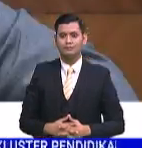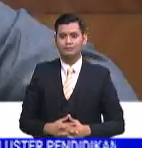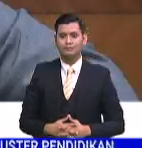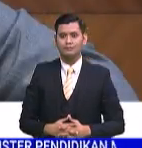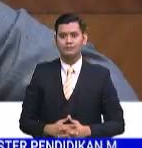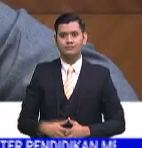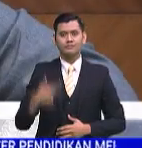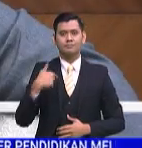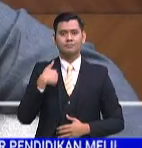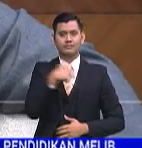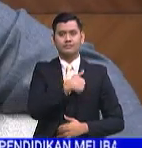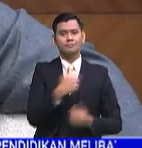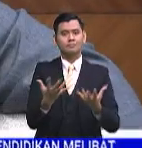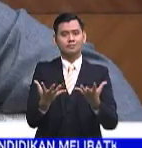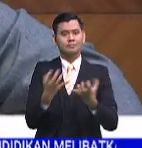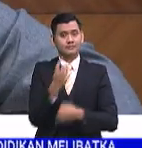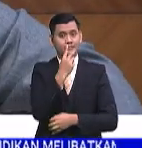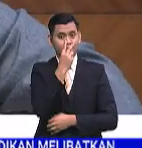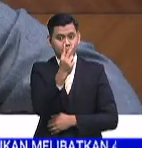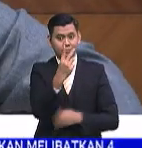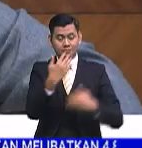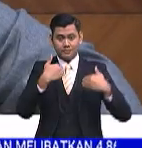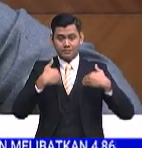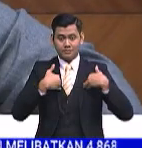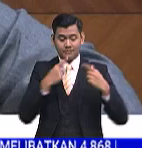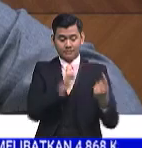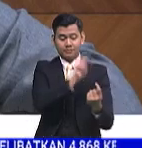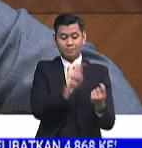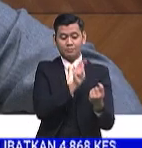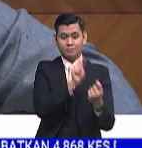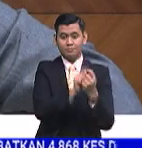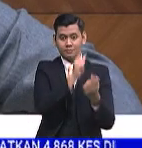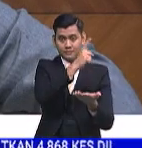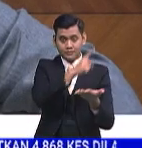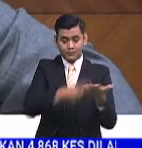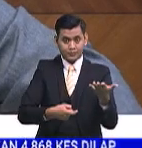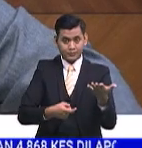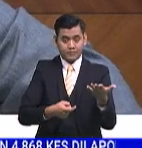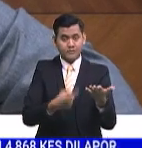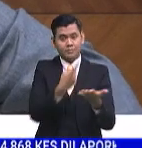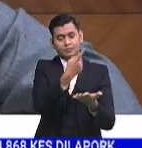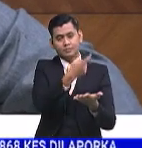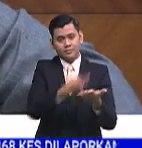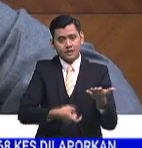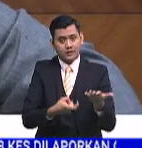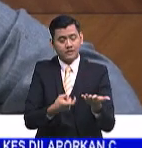Kita juga hendak memastikan bahawa terdapat kestabilan dari segi harga. Supaya bukan saja